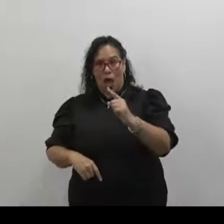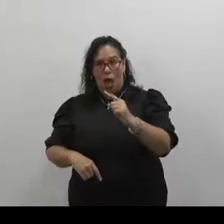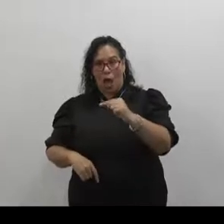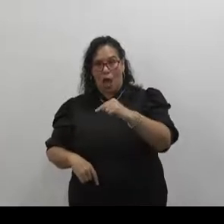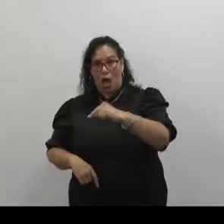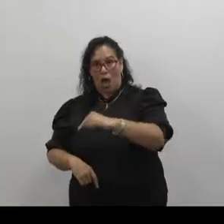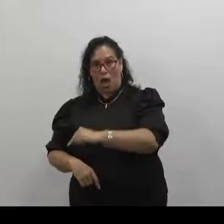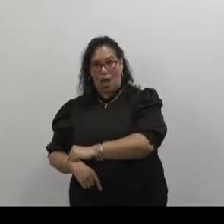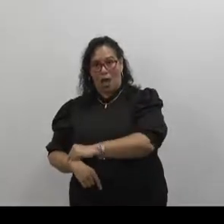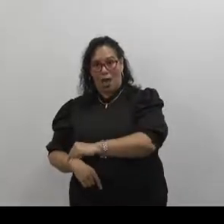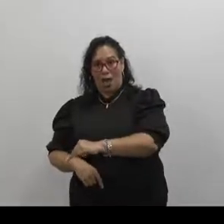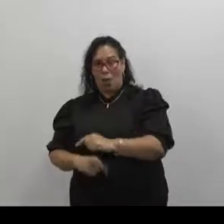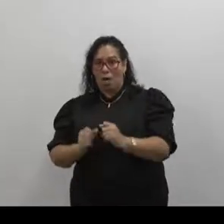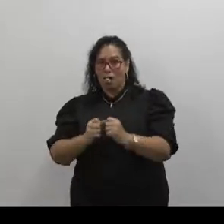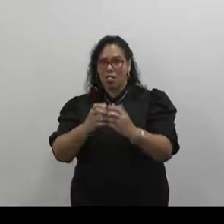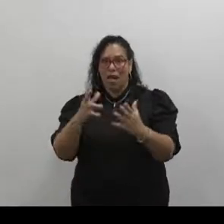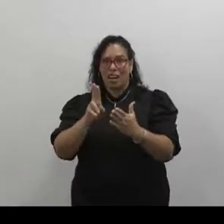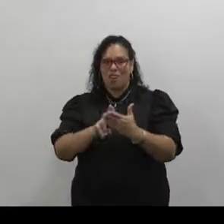gọn